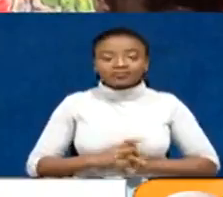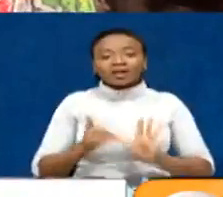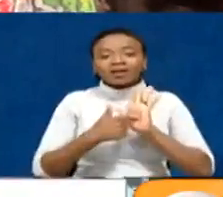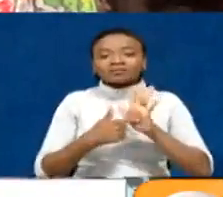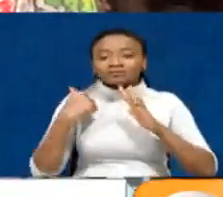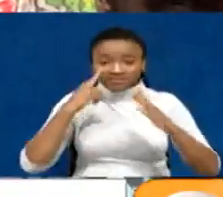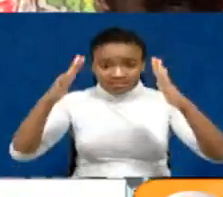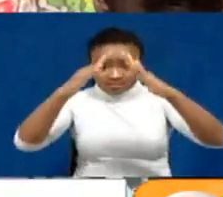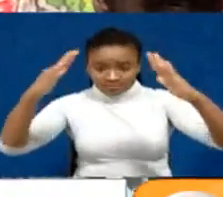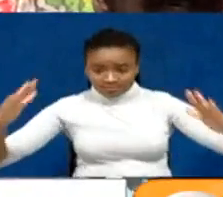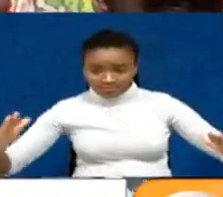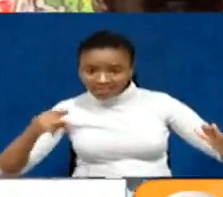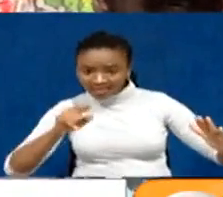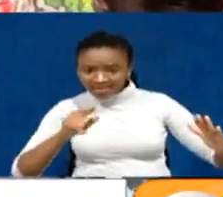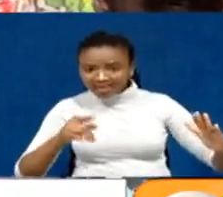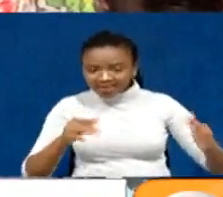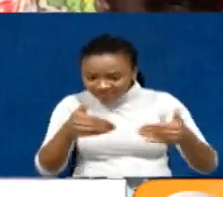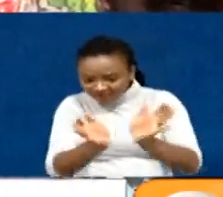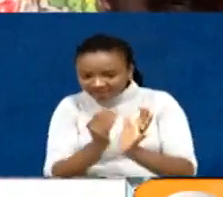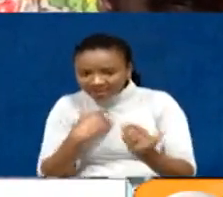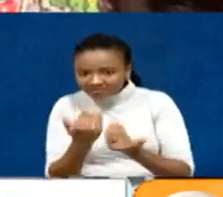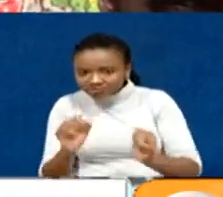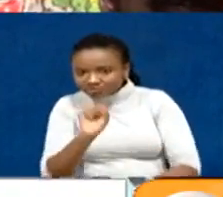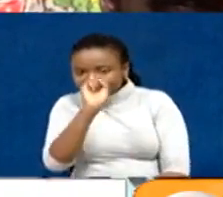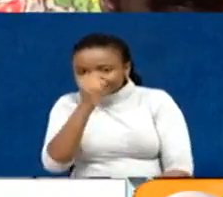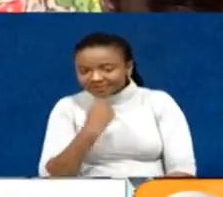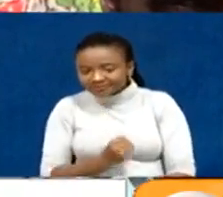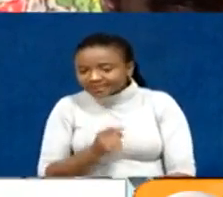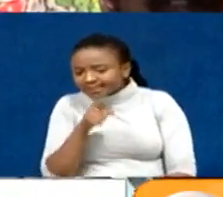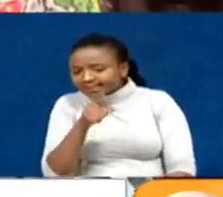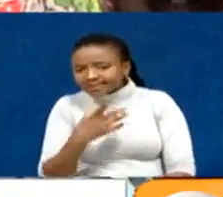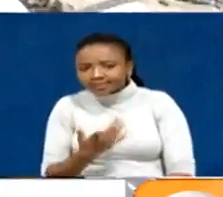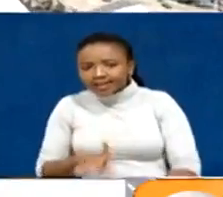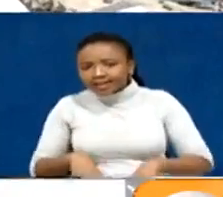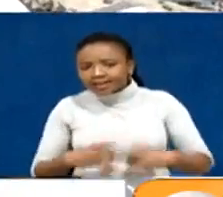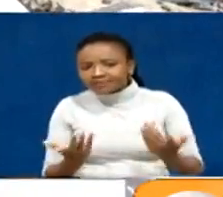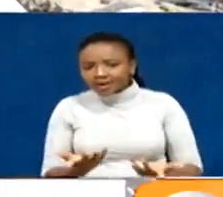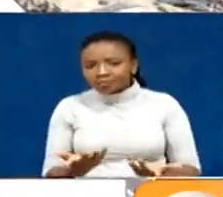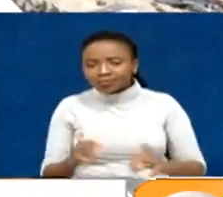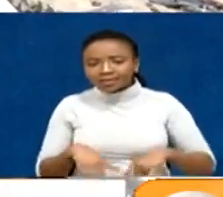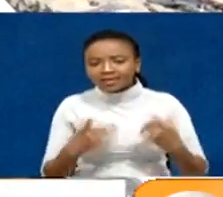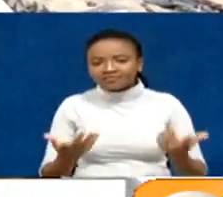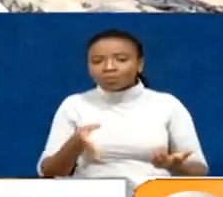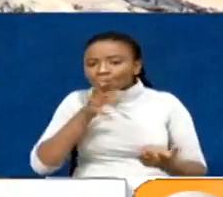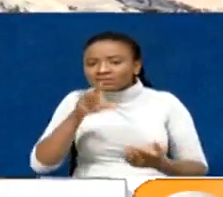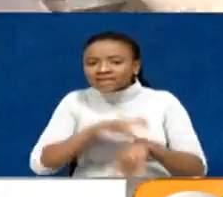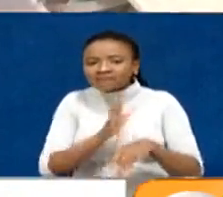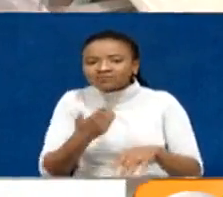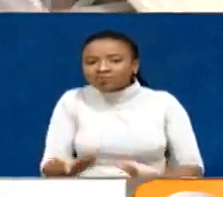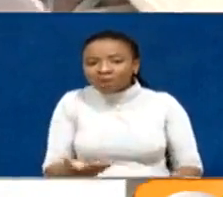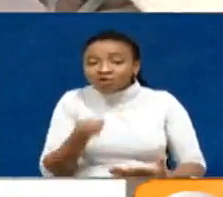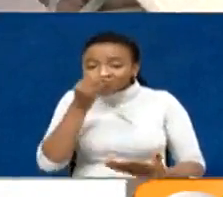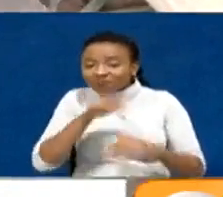tano, kweli yoka kitu na hii mvua, atapigia wapi na atarara wapi na ataweka mtungi ya maji wapi? Wakazi hawa sasa